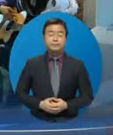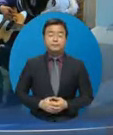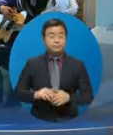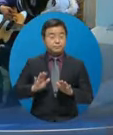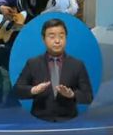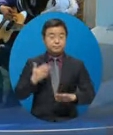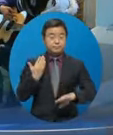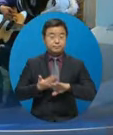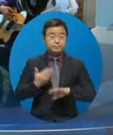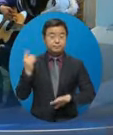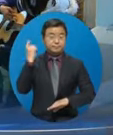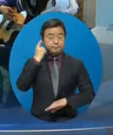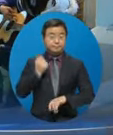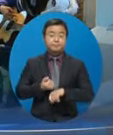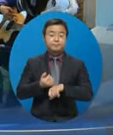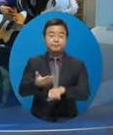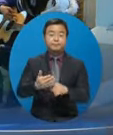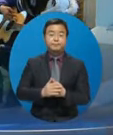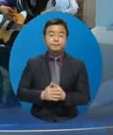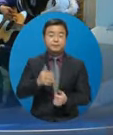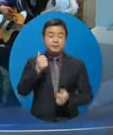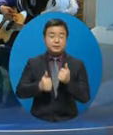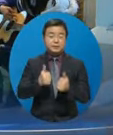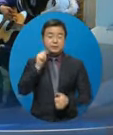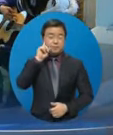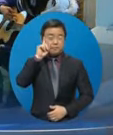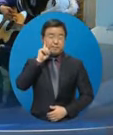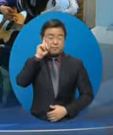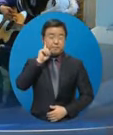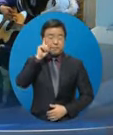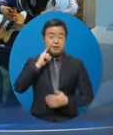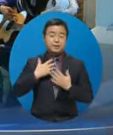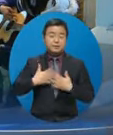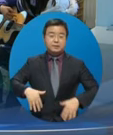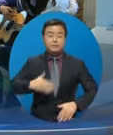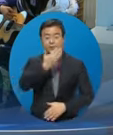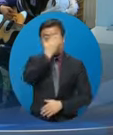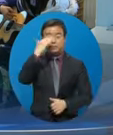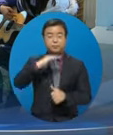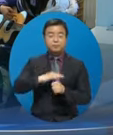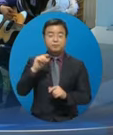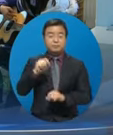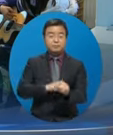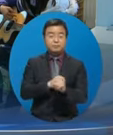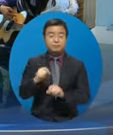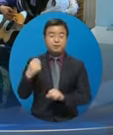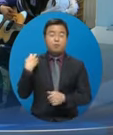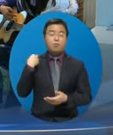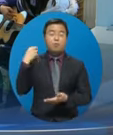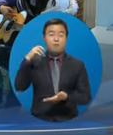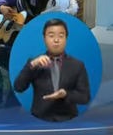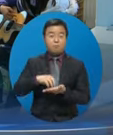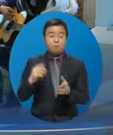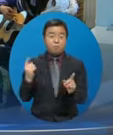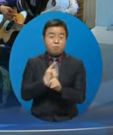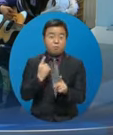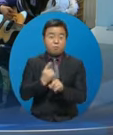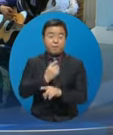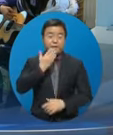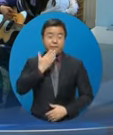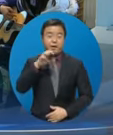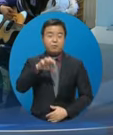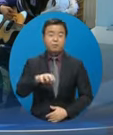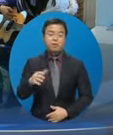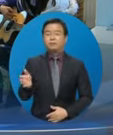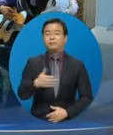이번엔 좀 다른 소식입니다. 입시 스트레스로 지친 청소년들이 마땅히 힐링할 수 있는 공간, 턱없이 부족하죠.